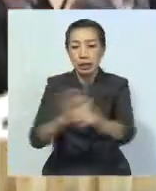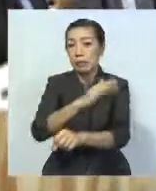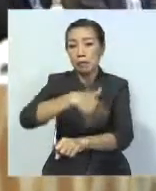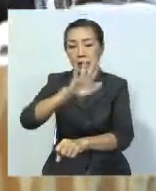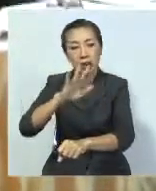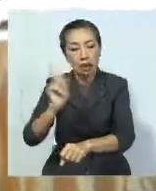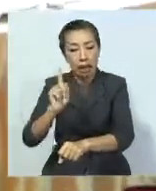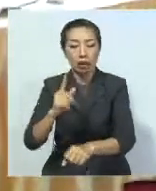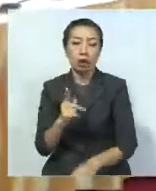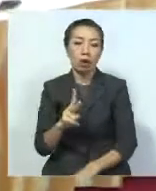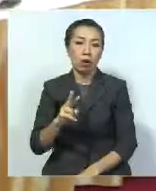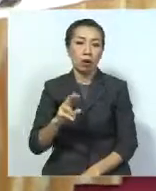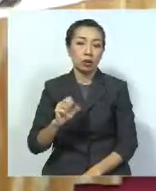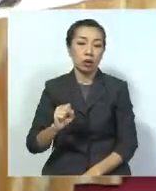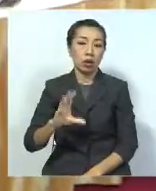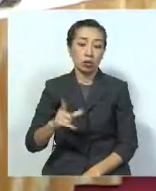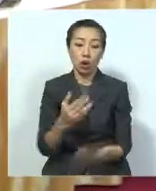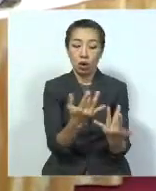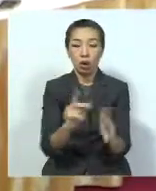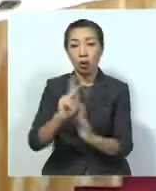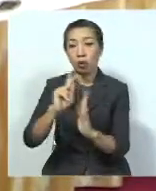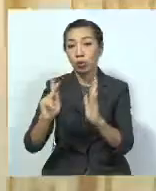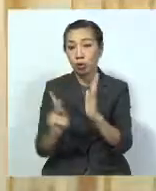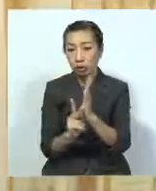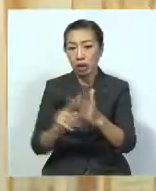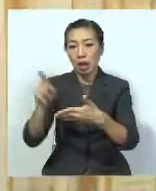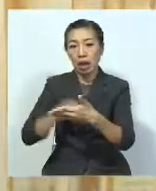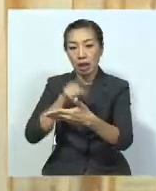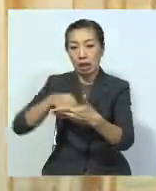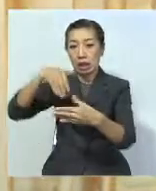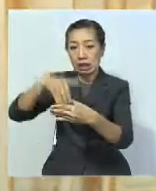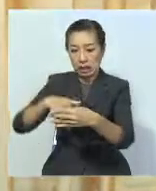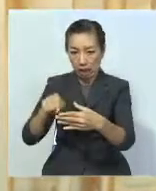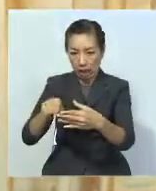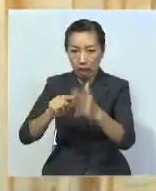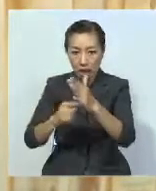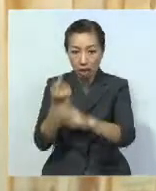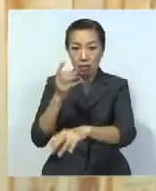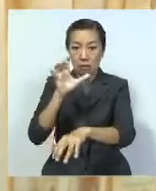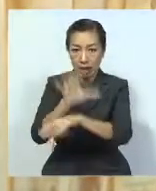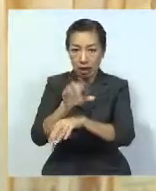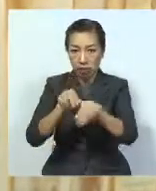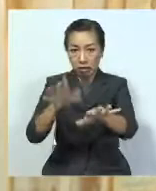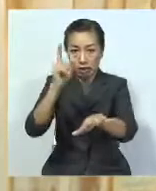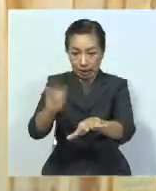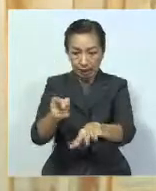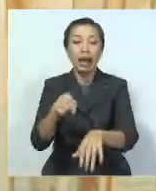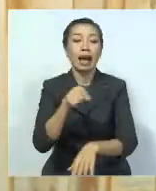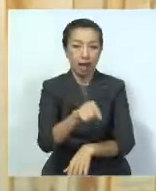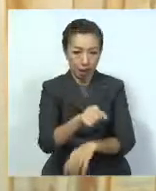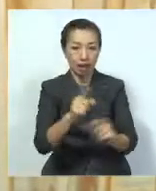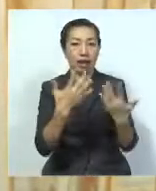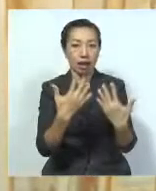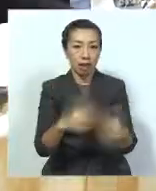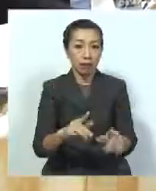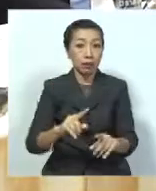จารณาหลังพระราชบัญญัติประกอบรัฐธรรมนูญว่าด้วยการเลือกตั้งสส.มีผลบังคับใช้ก็แน่นอนว่ารอให้พรบ.ฉบับ